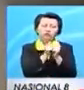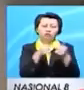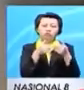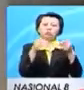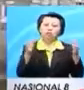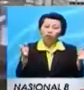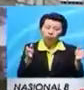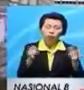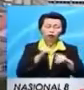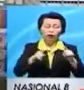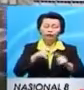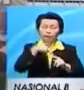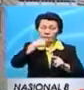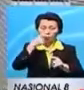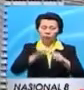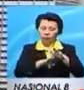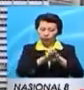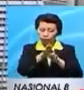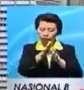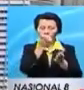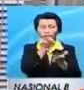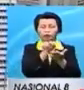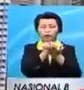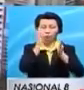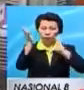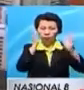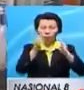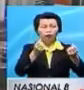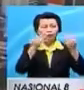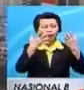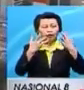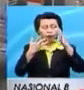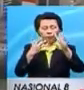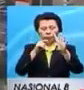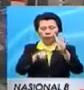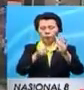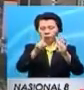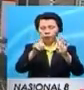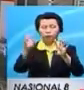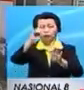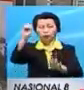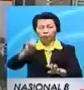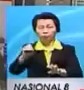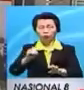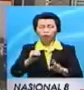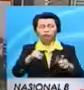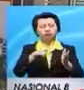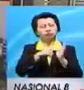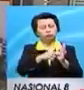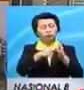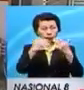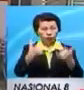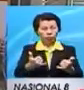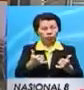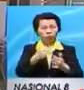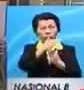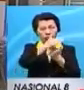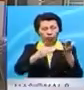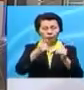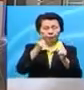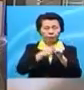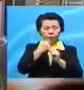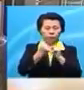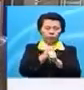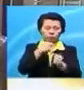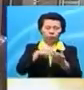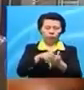terbuka. Namun tegasnya pertumbuhan ekonomi negara sebanyak 4.1% yang dicatatkan pada separuh pertama tahun